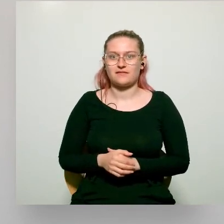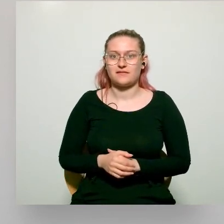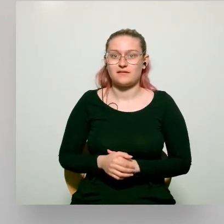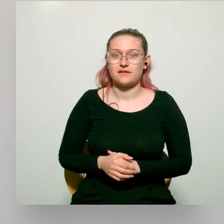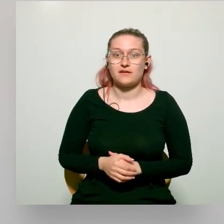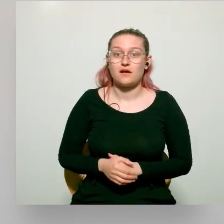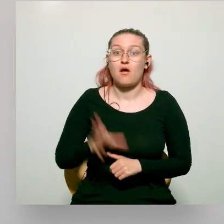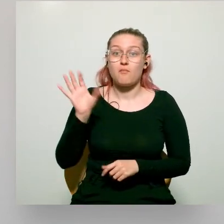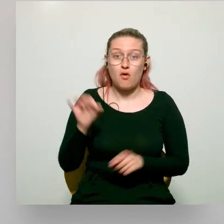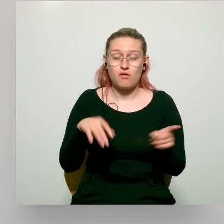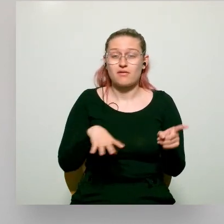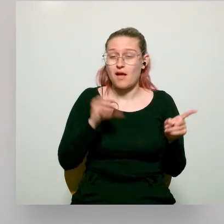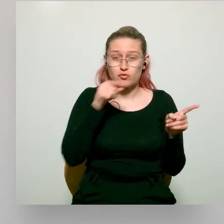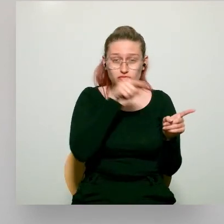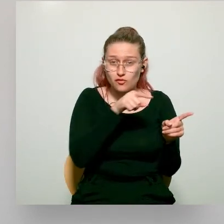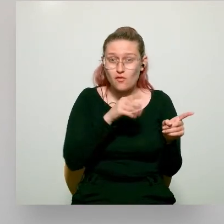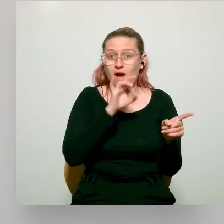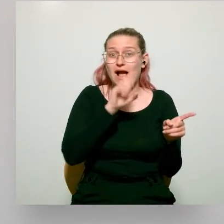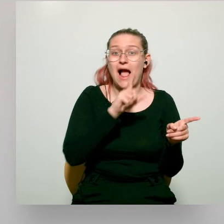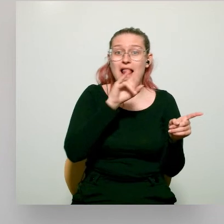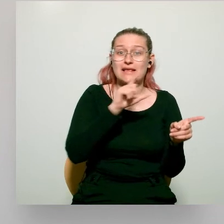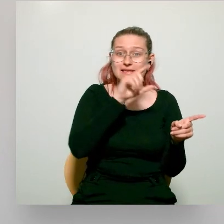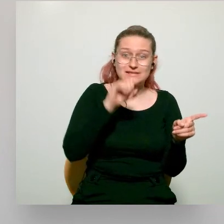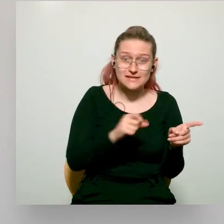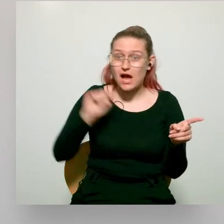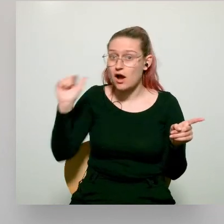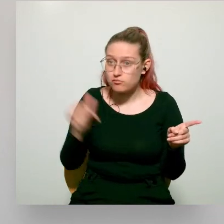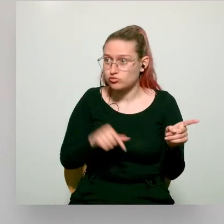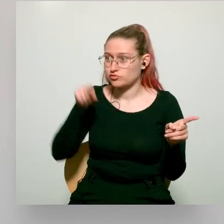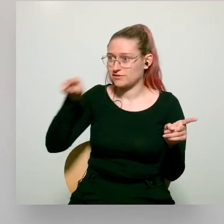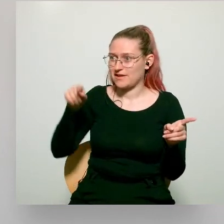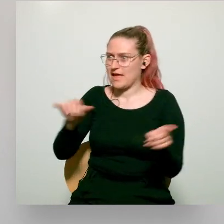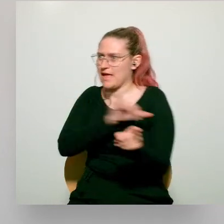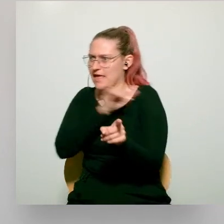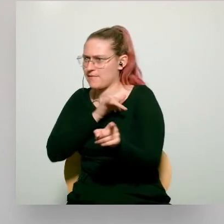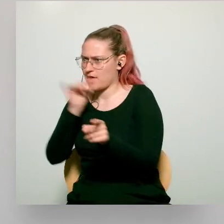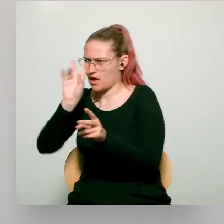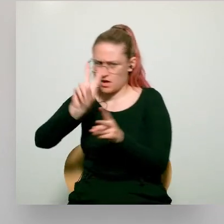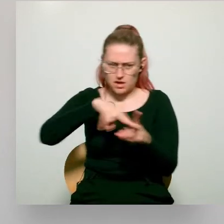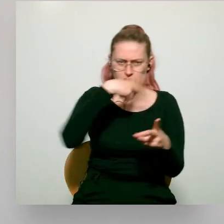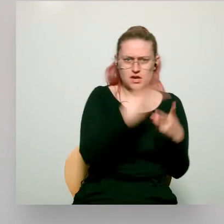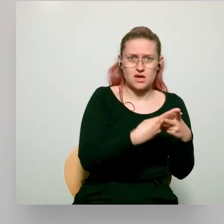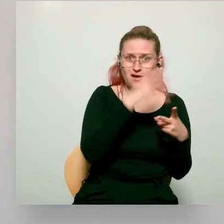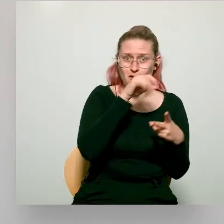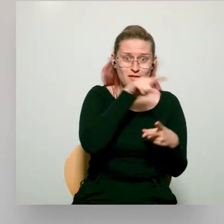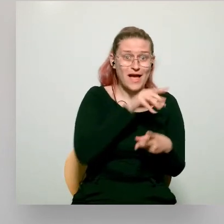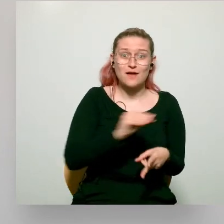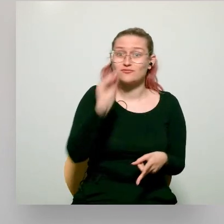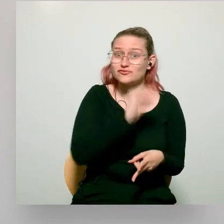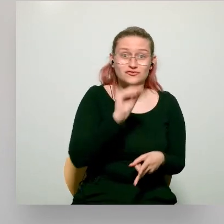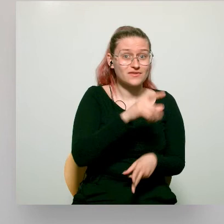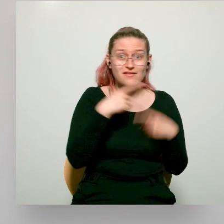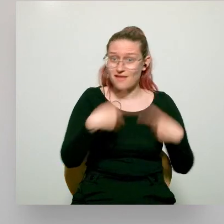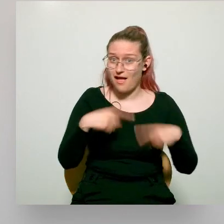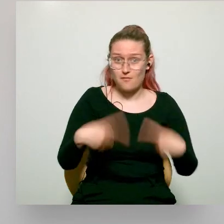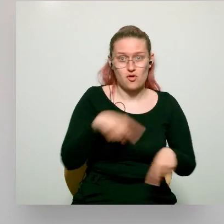Galicji imiona, tak Natalka nie była Natalką, tylko Marią, bo te imiona nie były wówczas stosowane na zachodniej